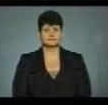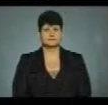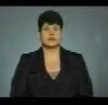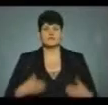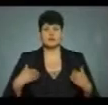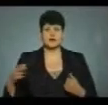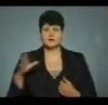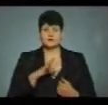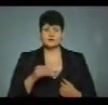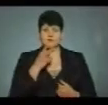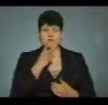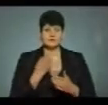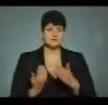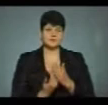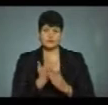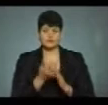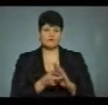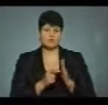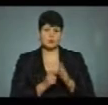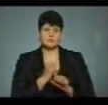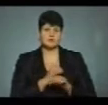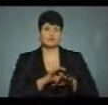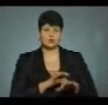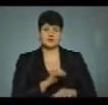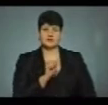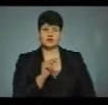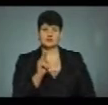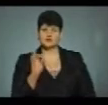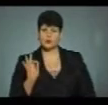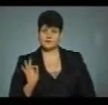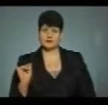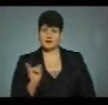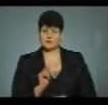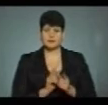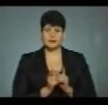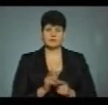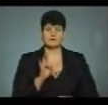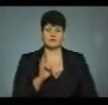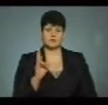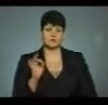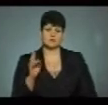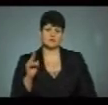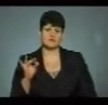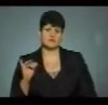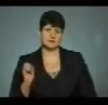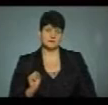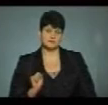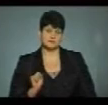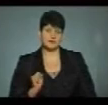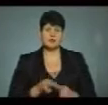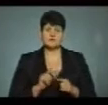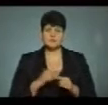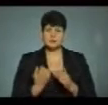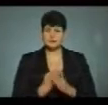Вітаю всіх, хто зараз з нами. Ви дивитесь новини. У студії для вас працюють ведуча Анастасія Чечко і сурдоперекладач Надія Коцовська. І у цьому